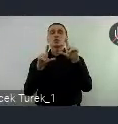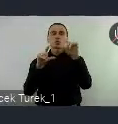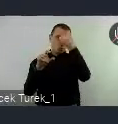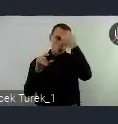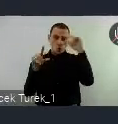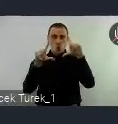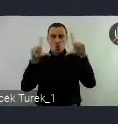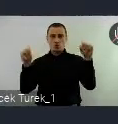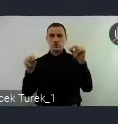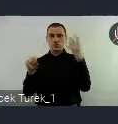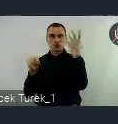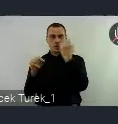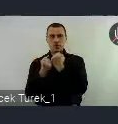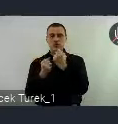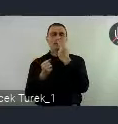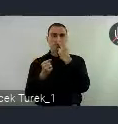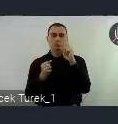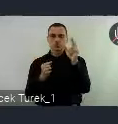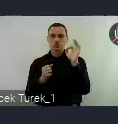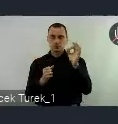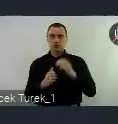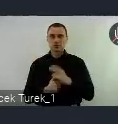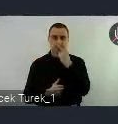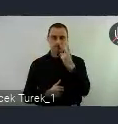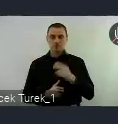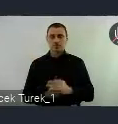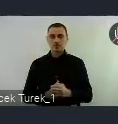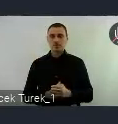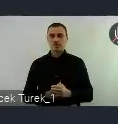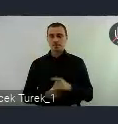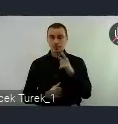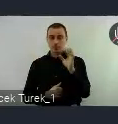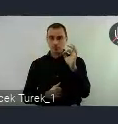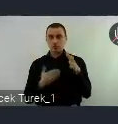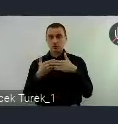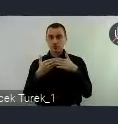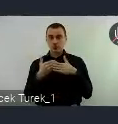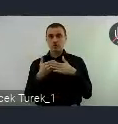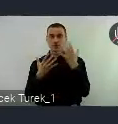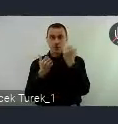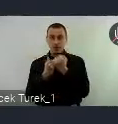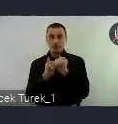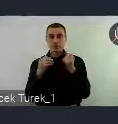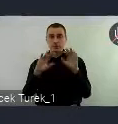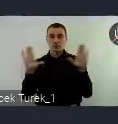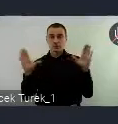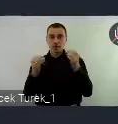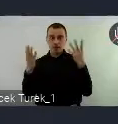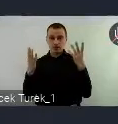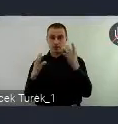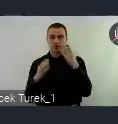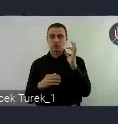wystarczająca do tego by drzwi uznać za za widoczne białe drzwi ciemna ściana bardzo w porządku ciemne drzwi jasna ściana bardzo w